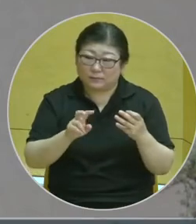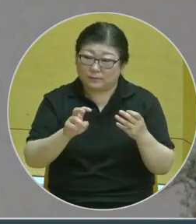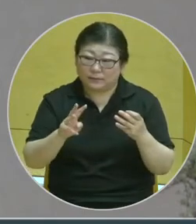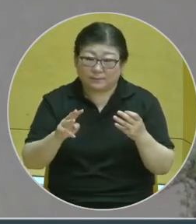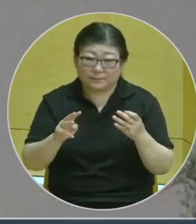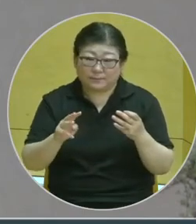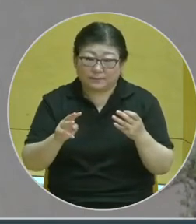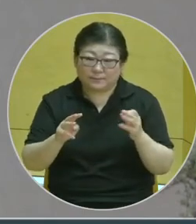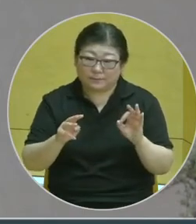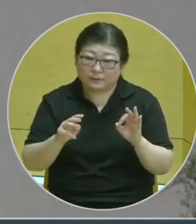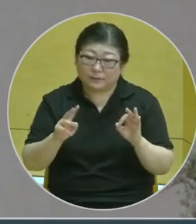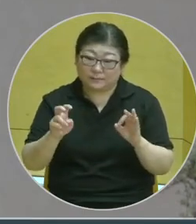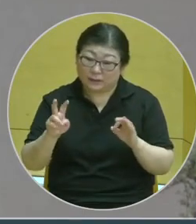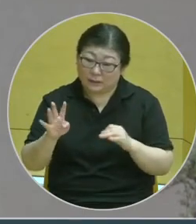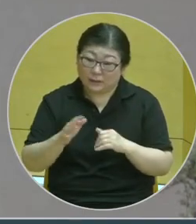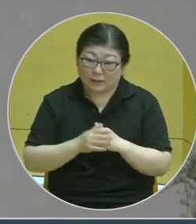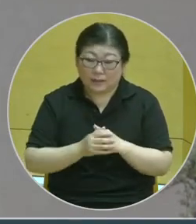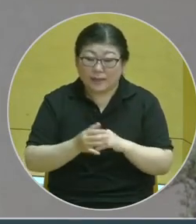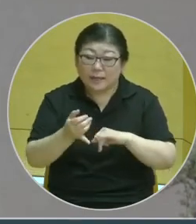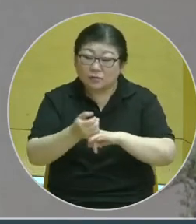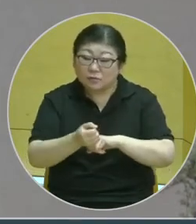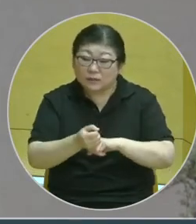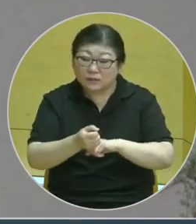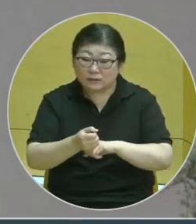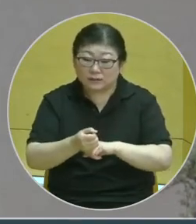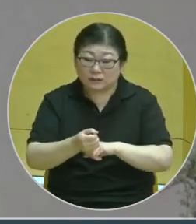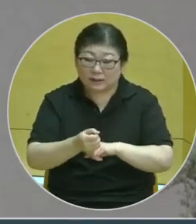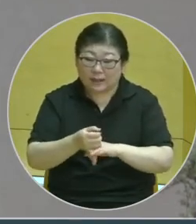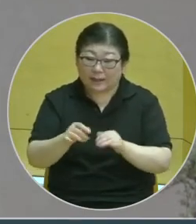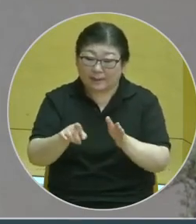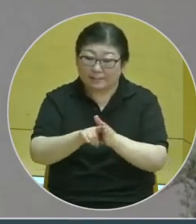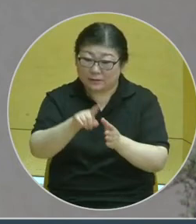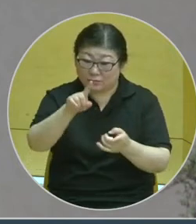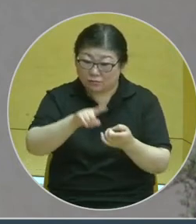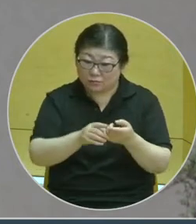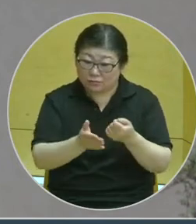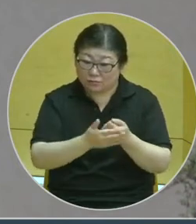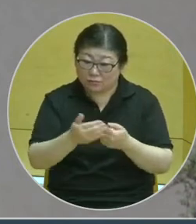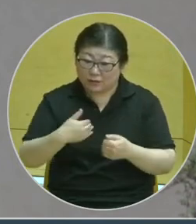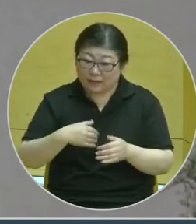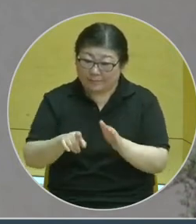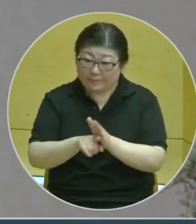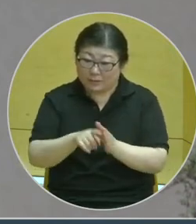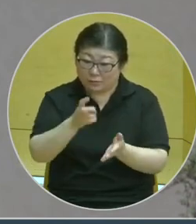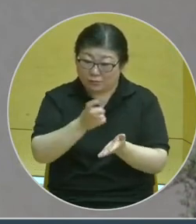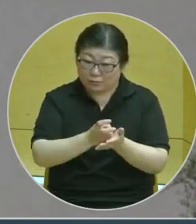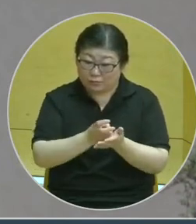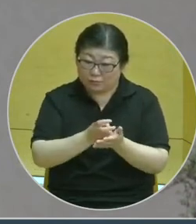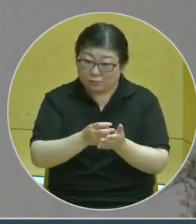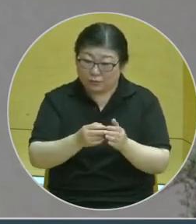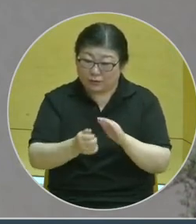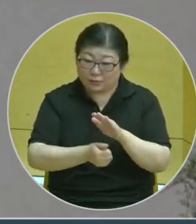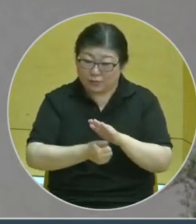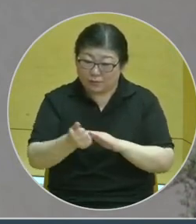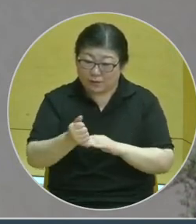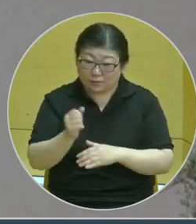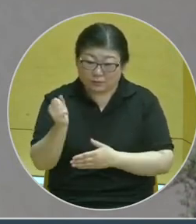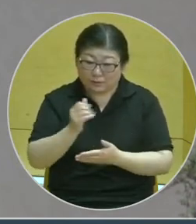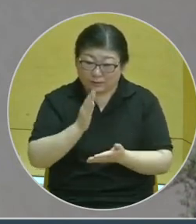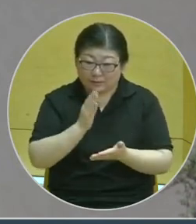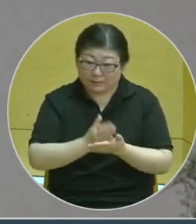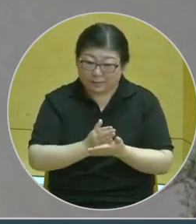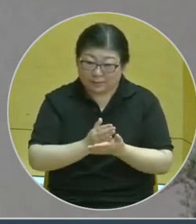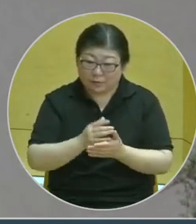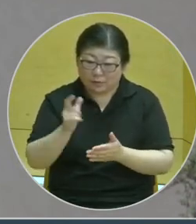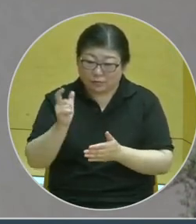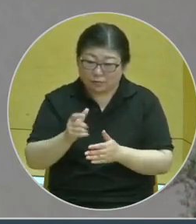약속하신 이미 뿌 신이 우리가 믿는 도리의 소망을 움직이지 말며 국회 잡고 서로 돌아보아 사랑과